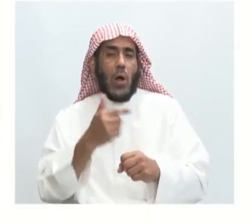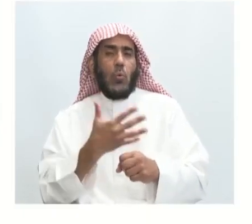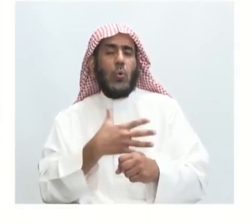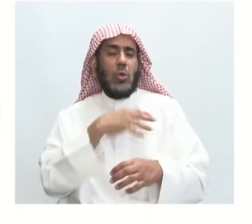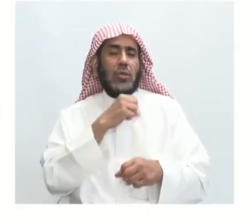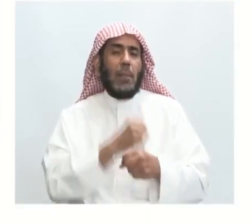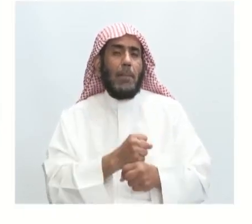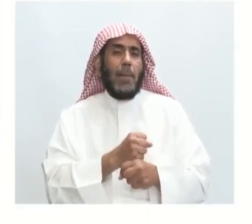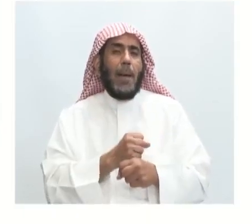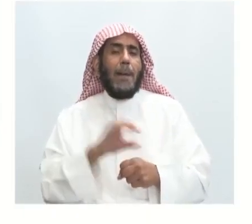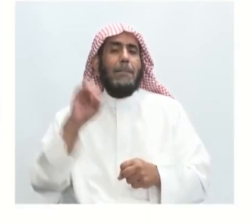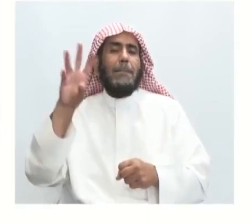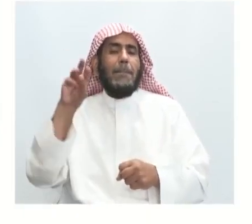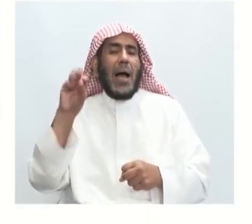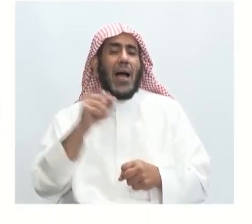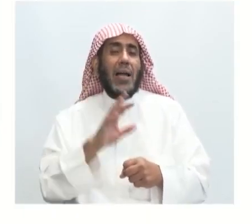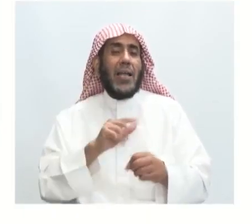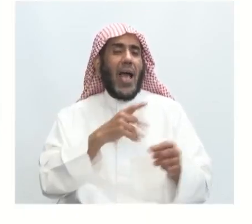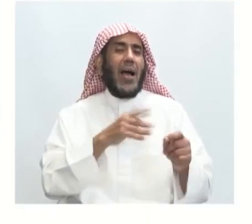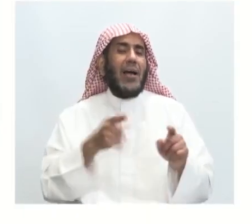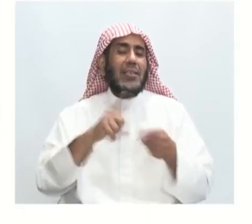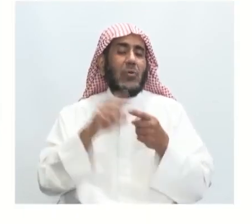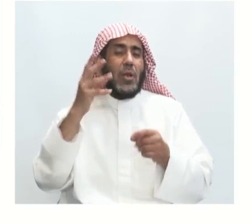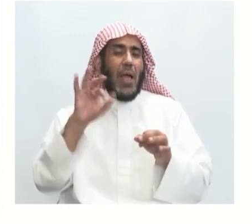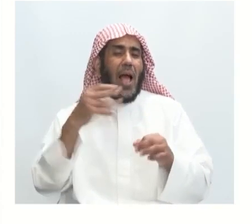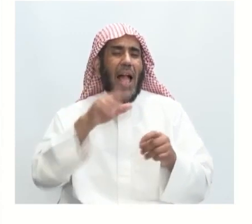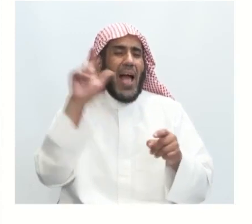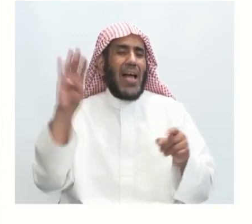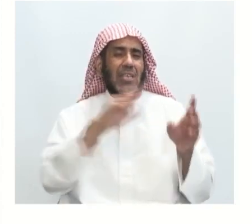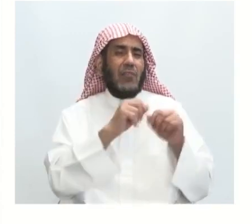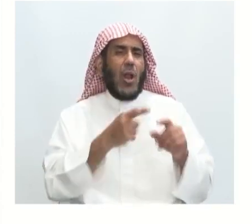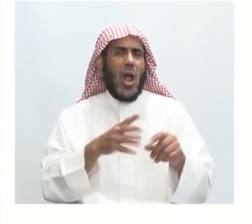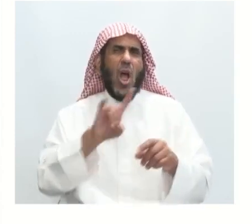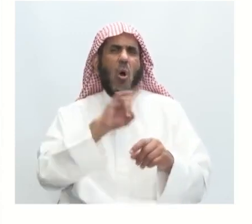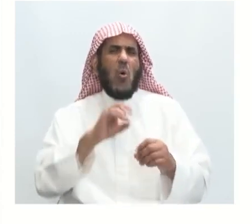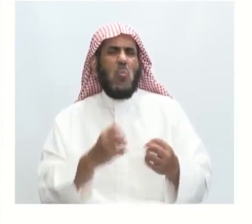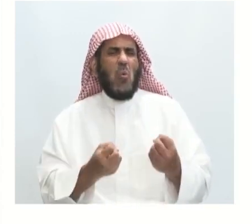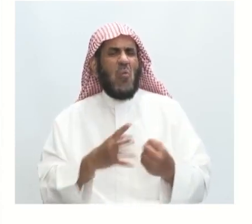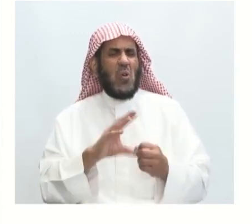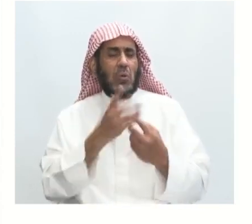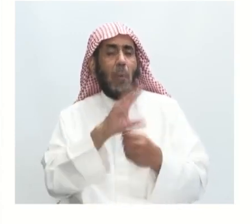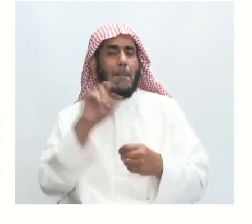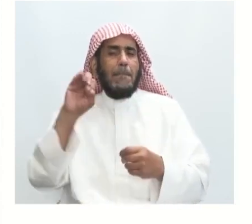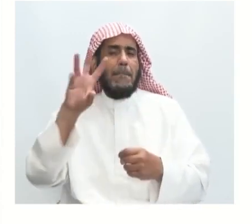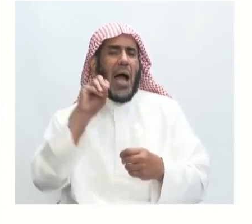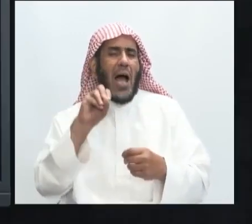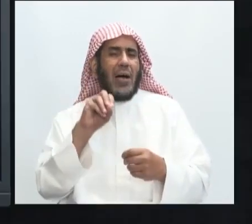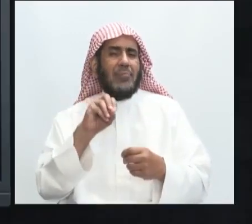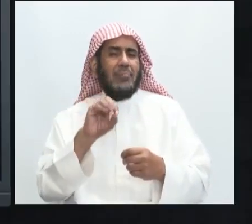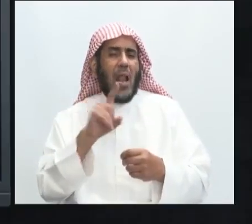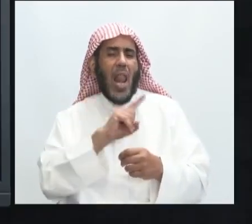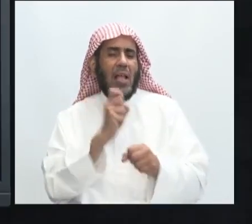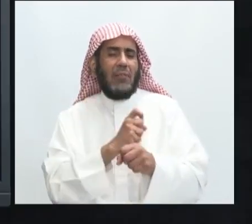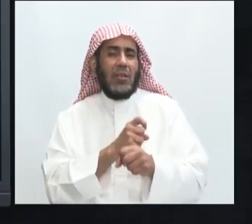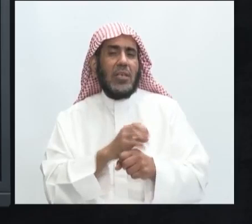عليه وسلم يا عائشه فان الله لا يحب الفحشى ولا التفحش ما مه بمعنى لا